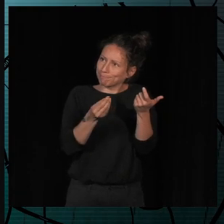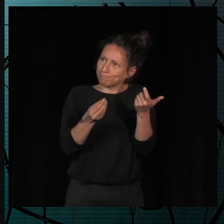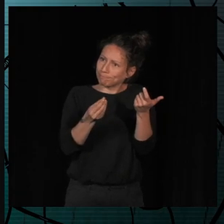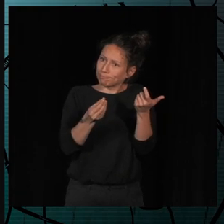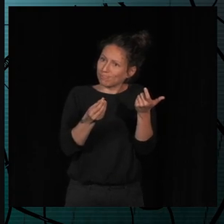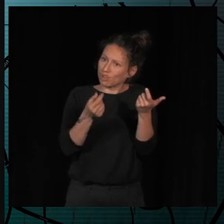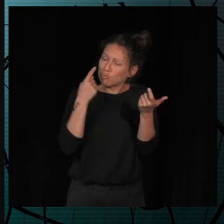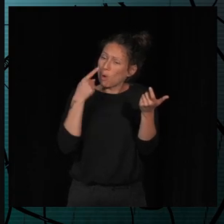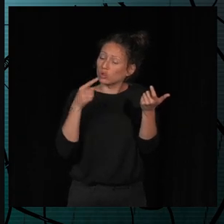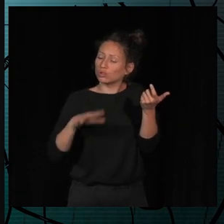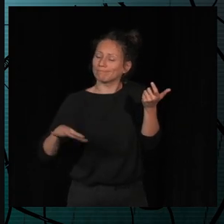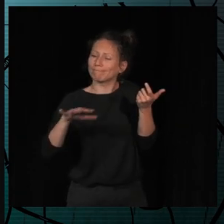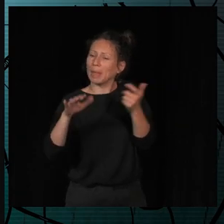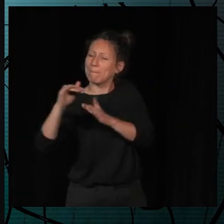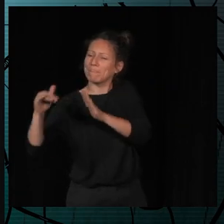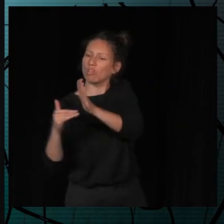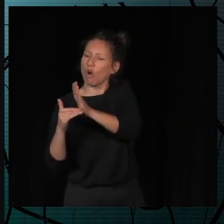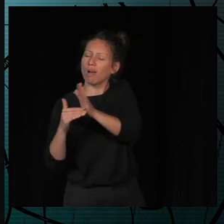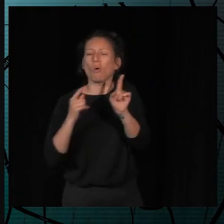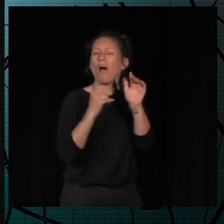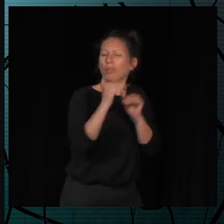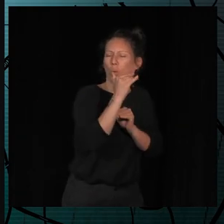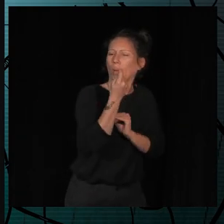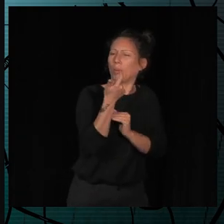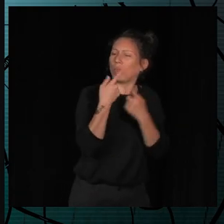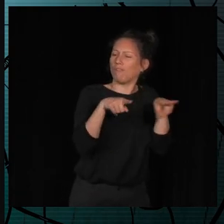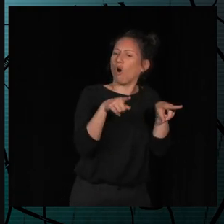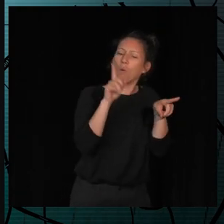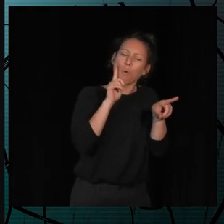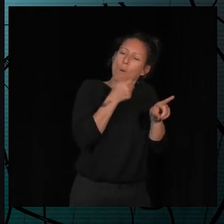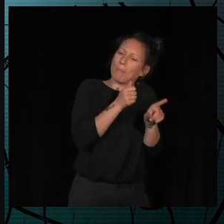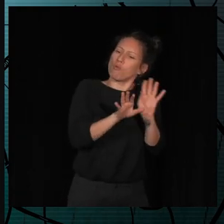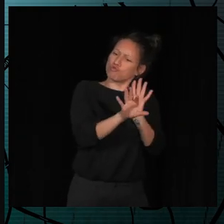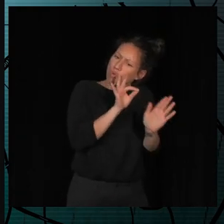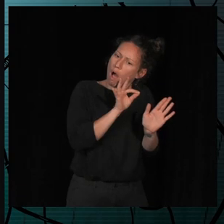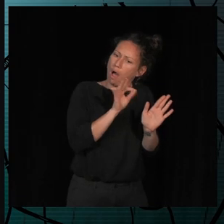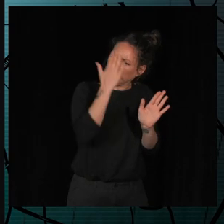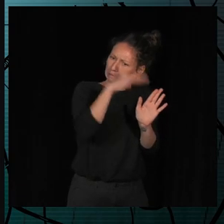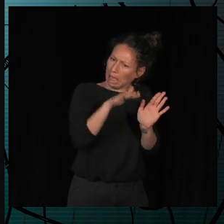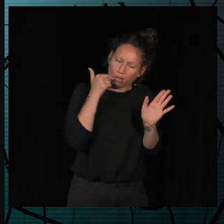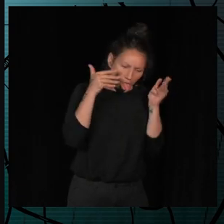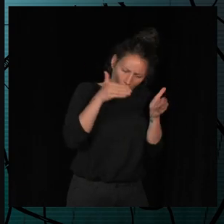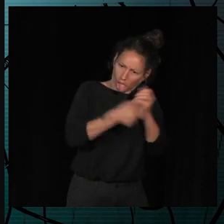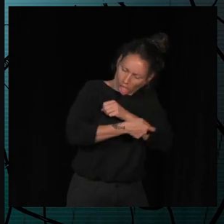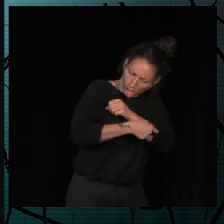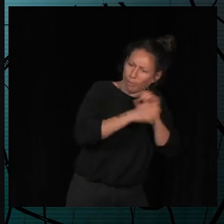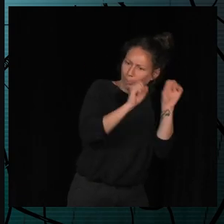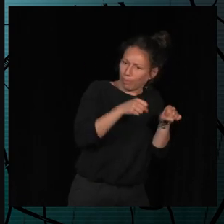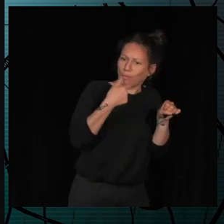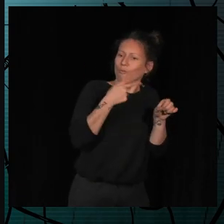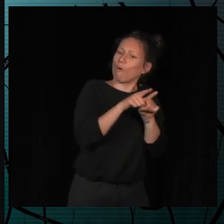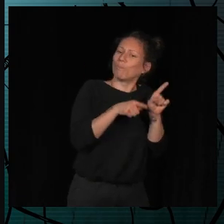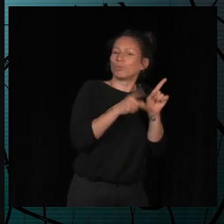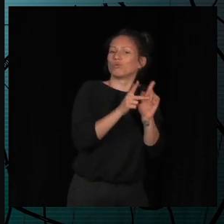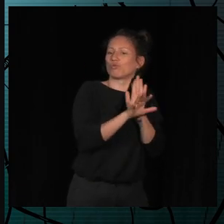pense au mineurs évidemment parce qu'un adulte à limite bon c'est c'est un choix mais même si bon les jeunes adultes c'est vrai que c'est plus compliqué mais c'est